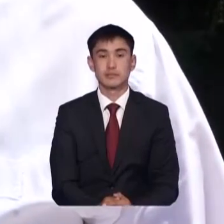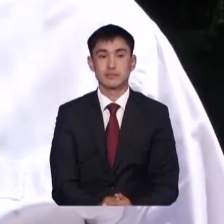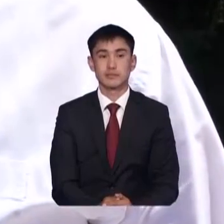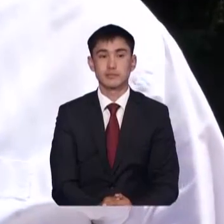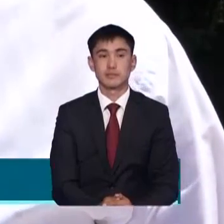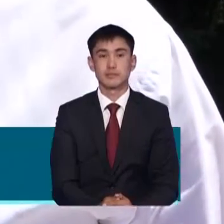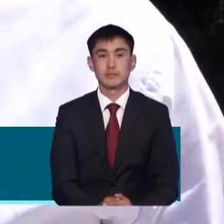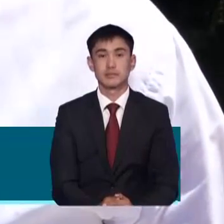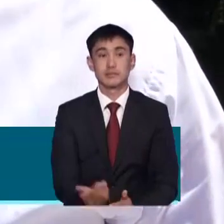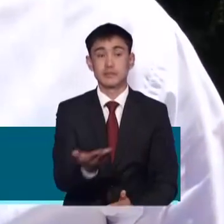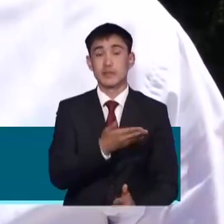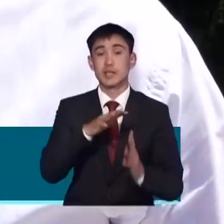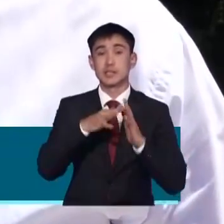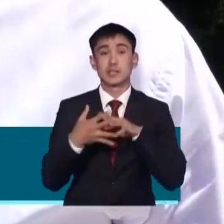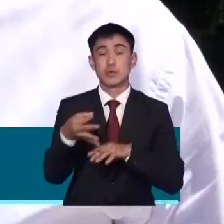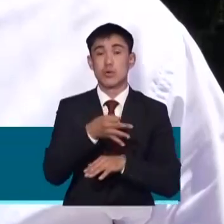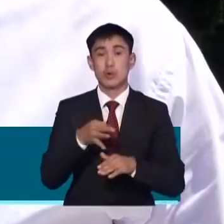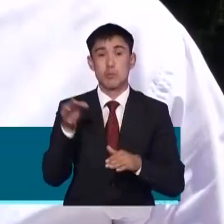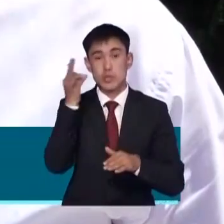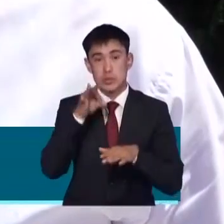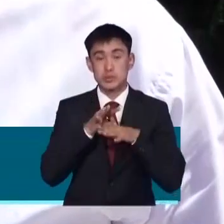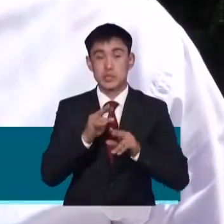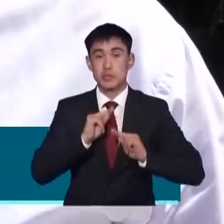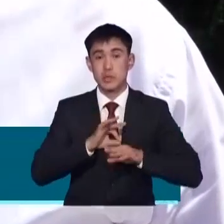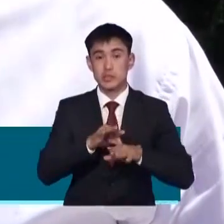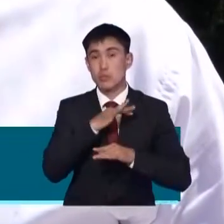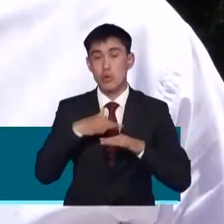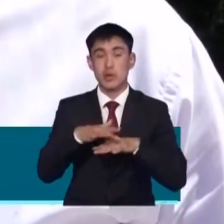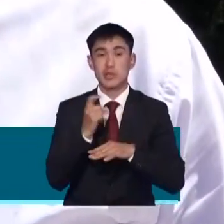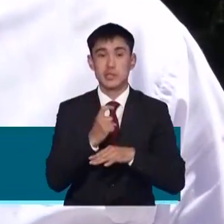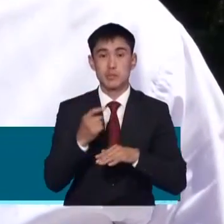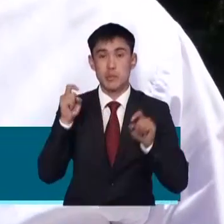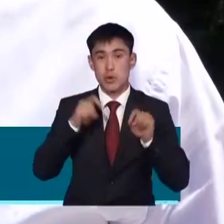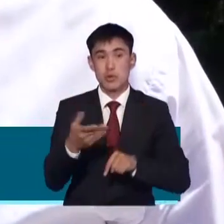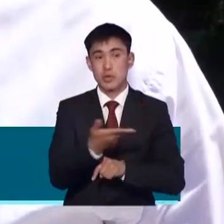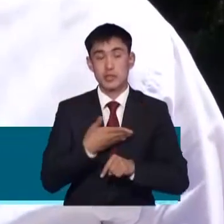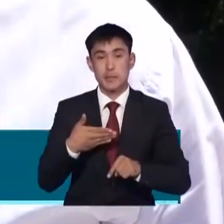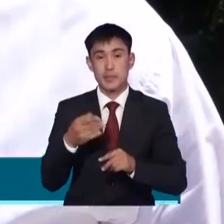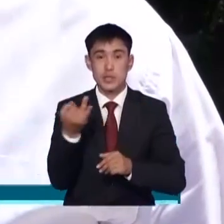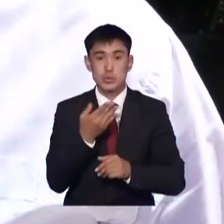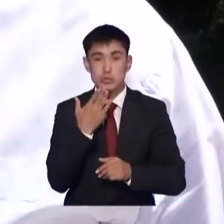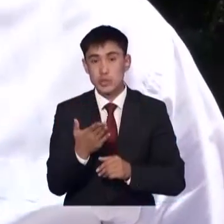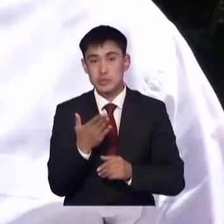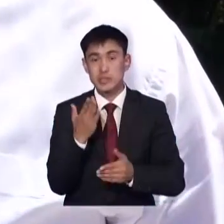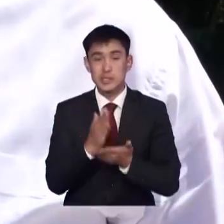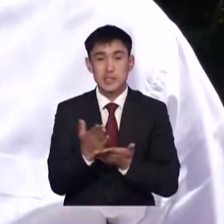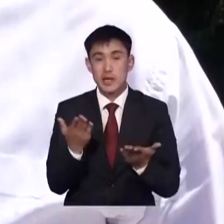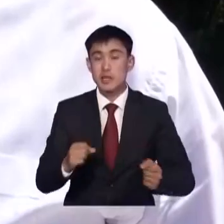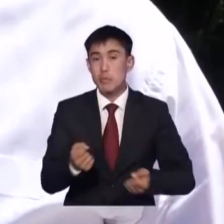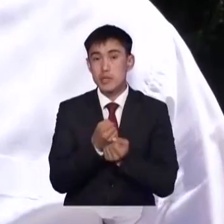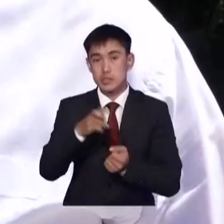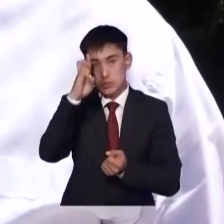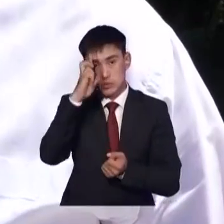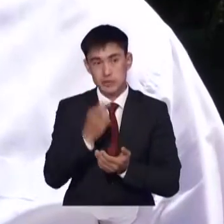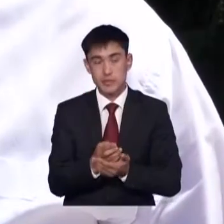популярным в наших сельских округах пловом занимаются немало крестьян они приходят к нам интересуются Есть ли какая-то поддержка